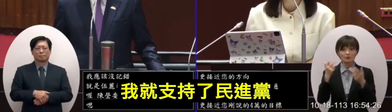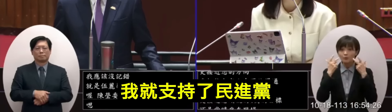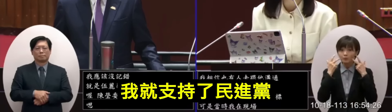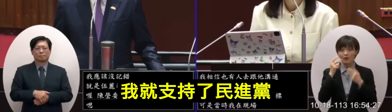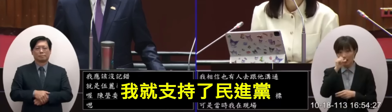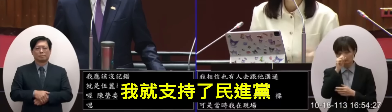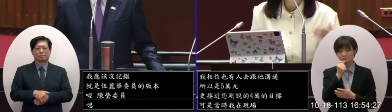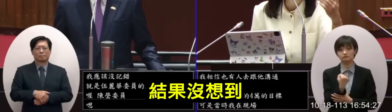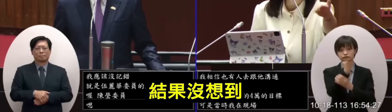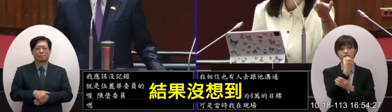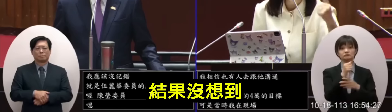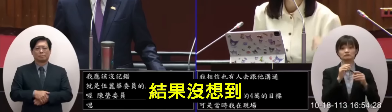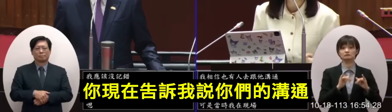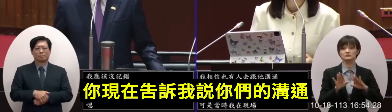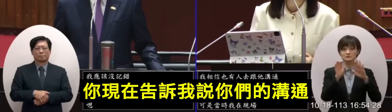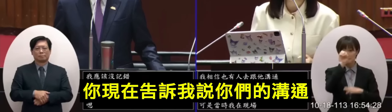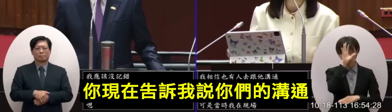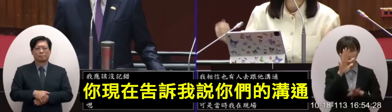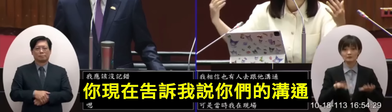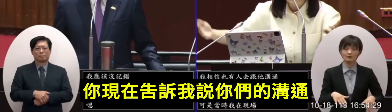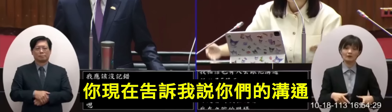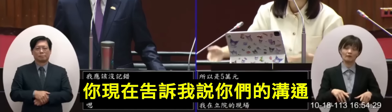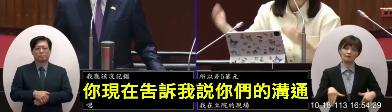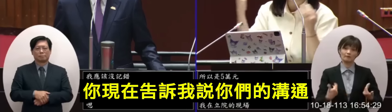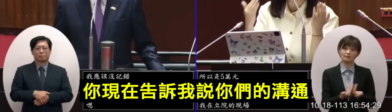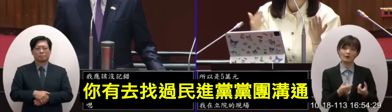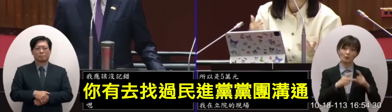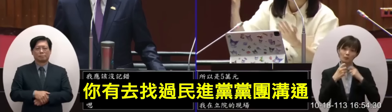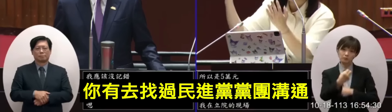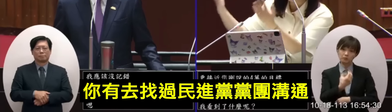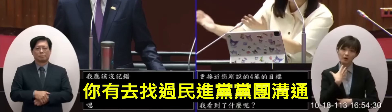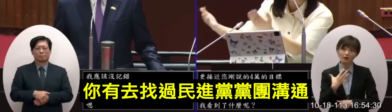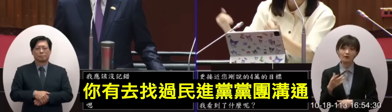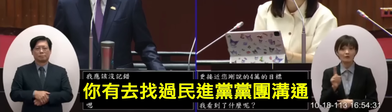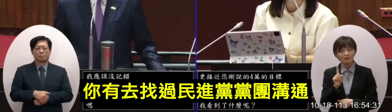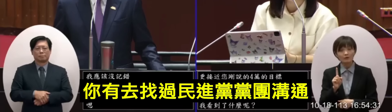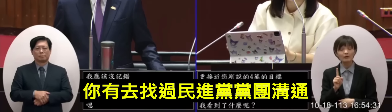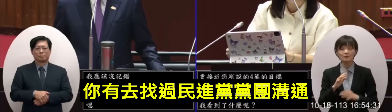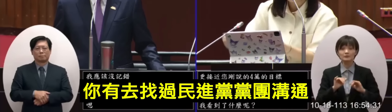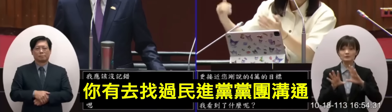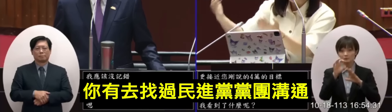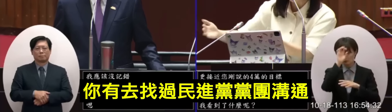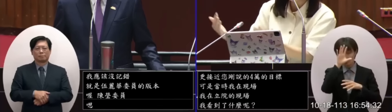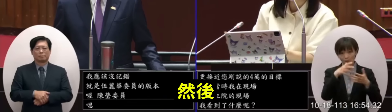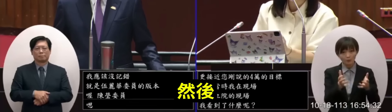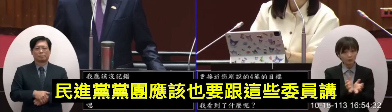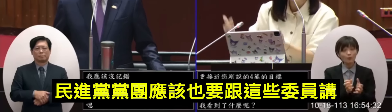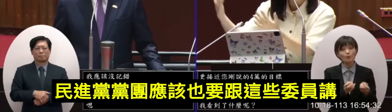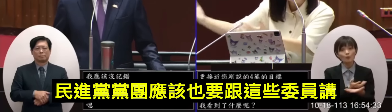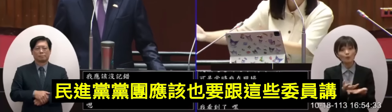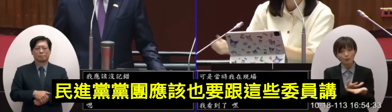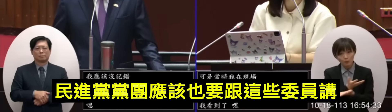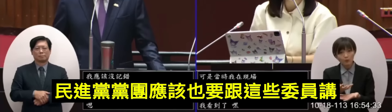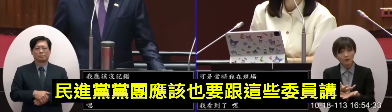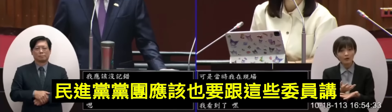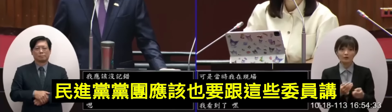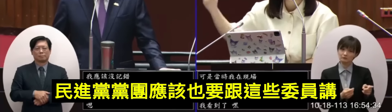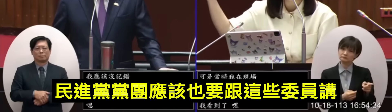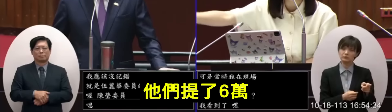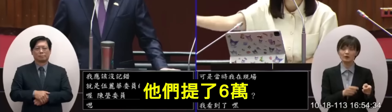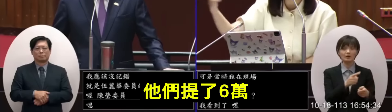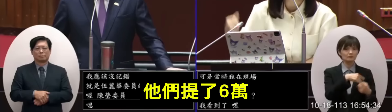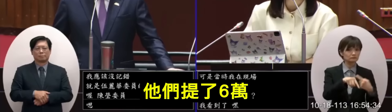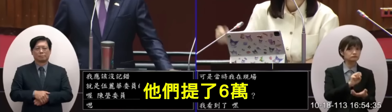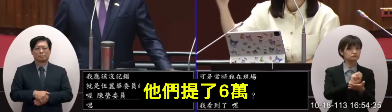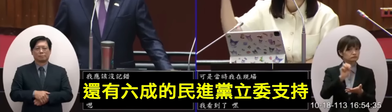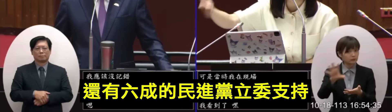支持了民进党。结果没想到你现在告诉我说你们的沟通，你有去找过民进党党团沟通，然后民进党党团应该也要跟这些委员